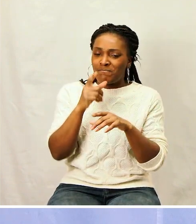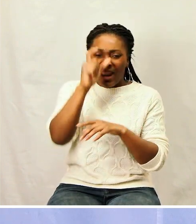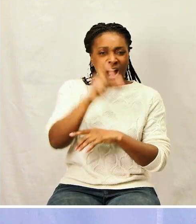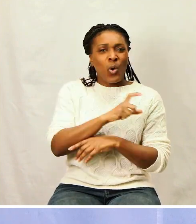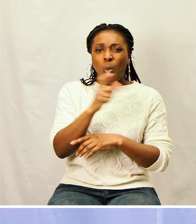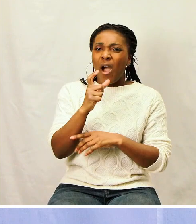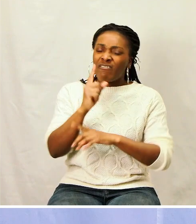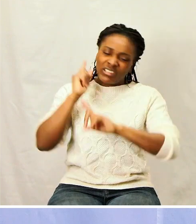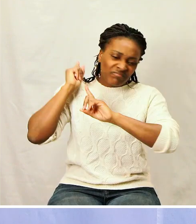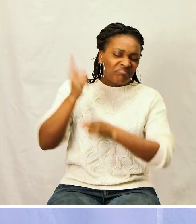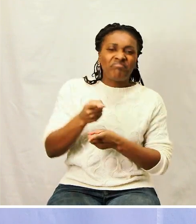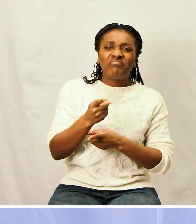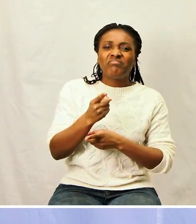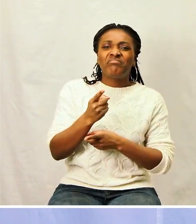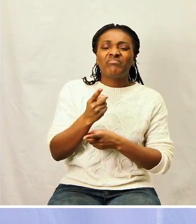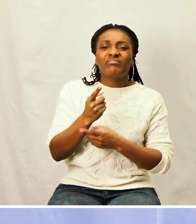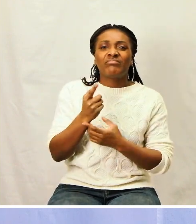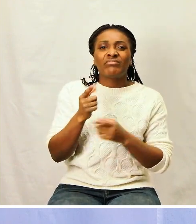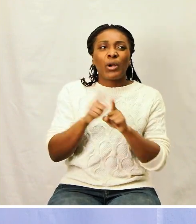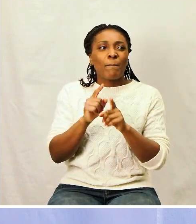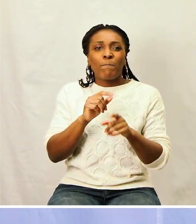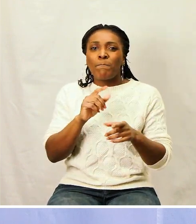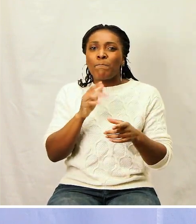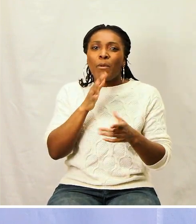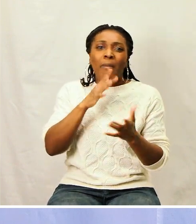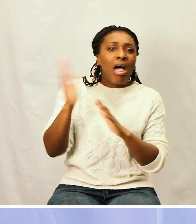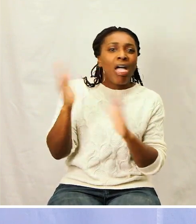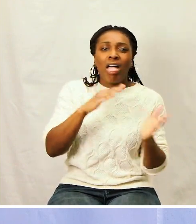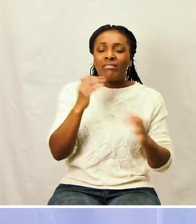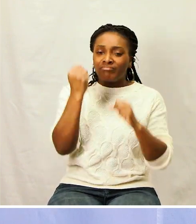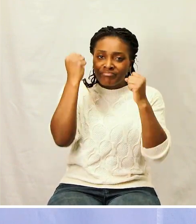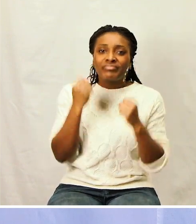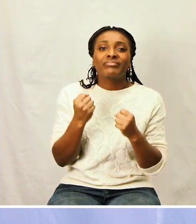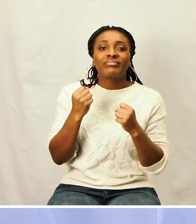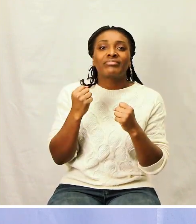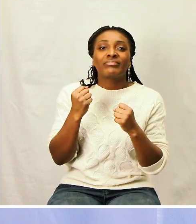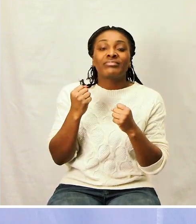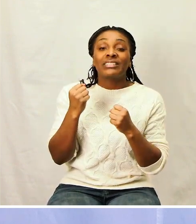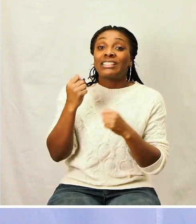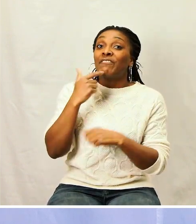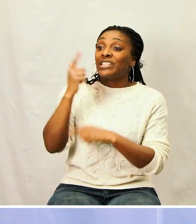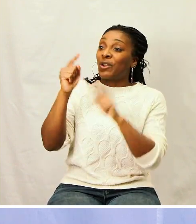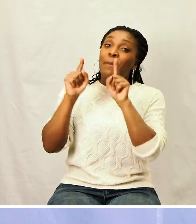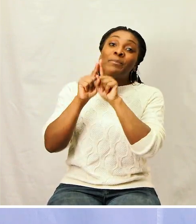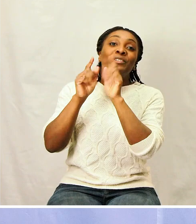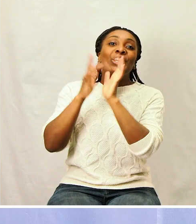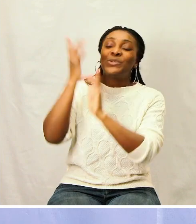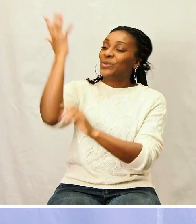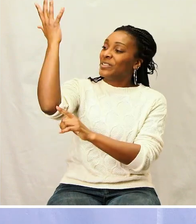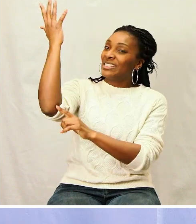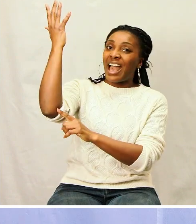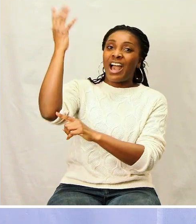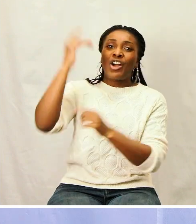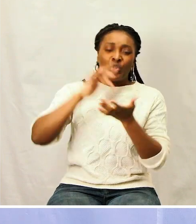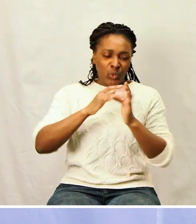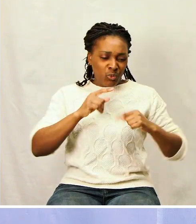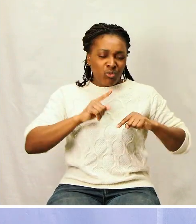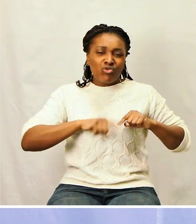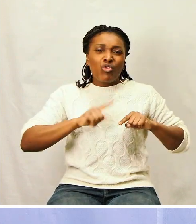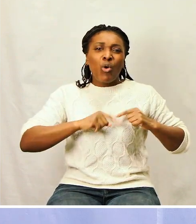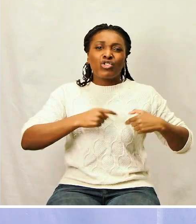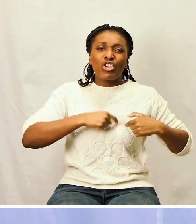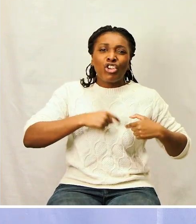ne bouge pas qui est toujours debout et tu peux enfouir et tu peux donner à Jésus-Christ et bien tout ce qui est dans ton cœur ou dans ta vie aujourd'hui et bien